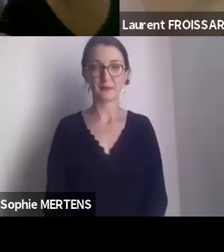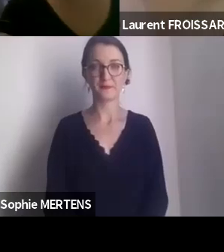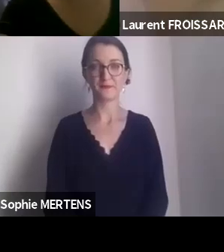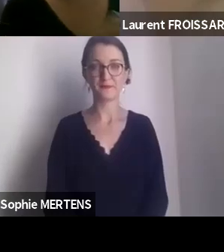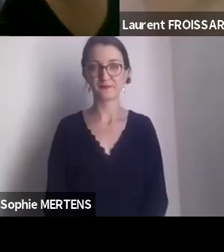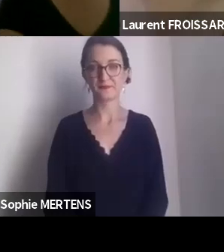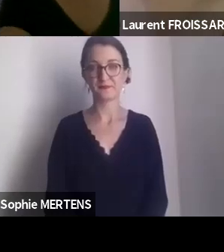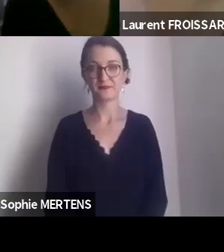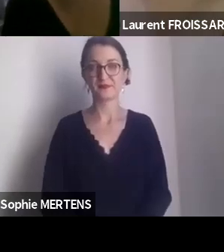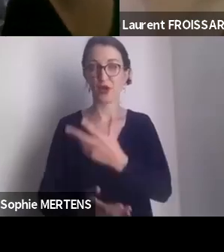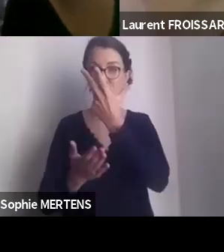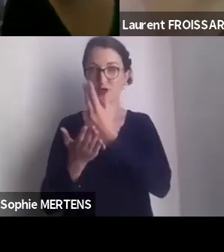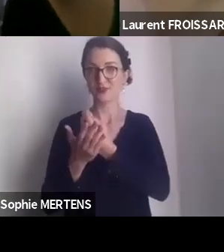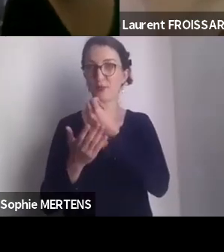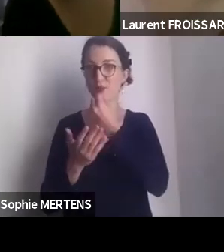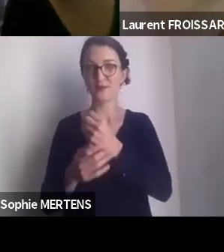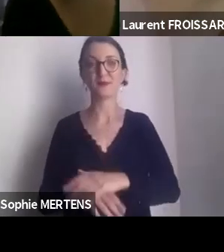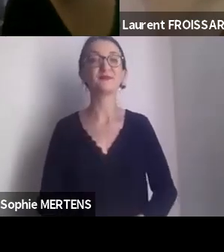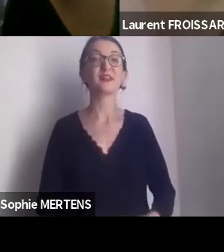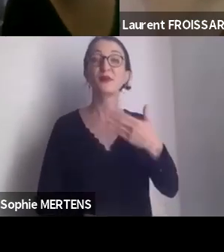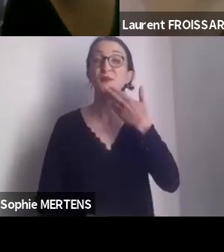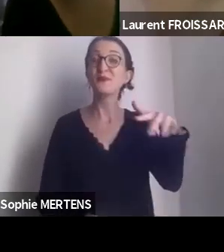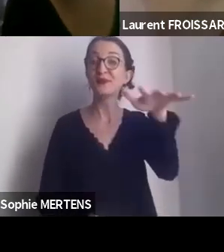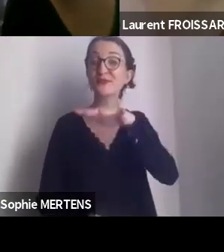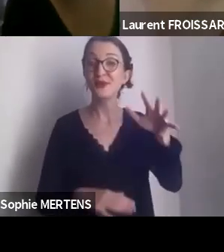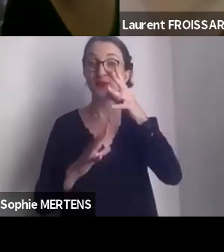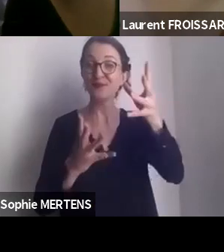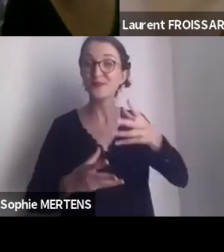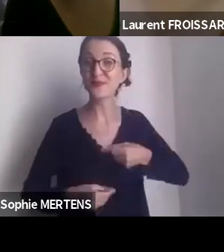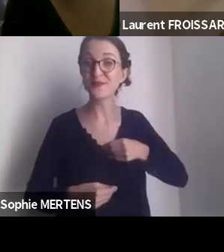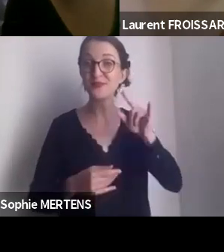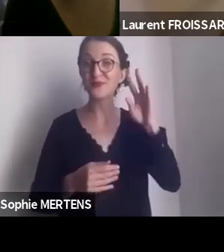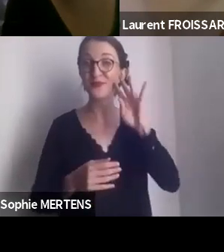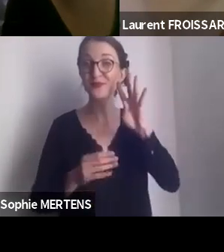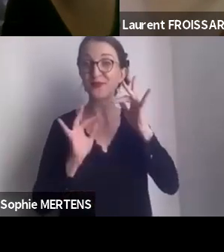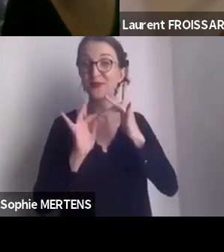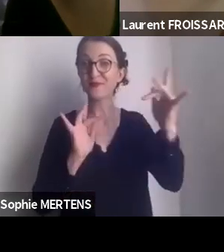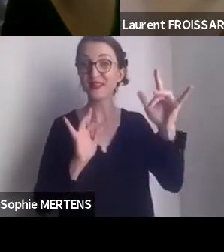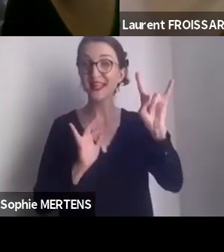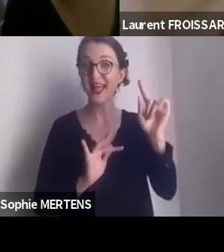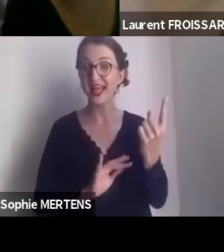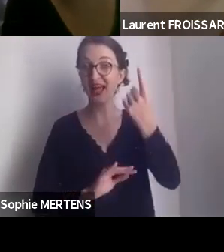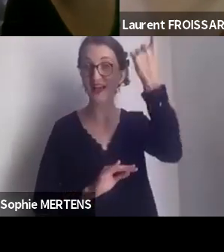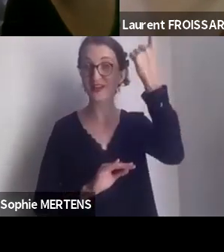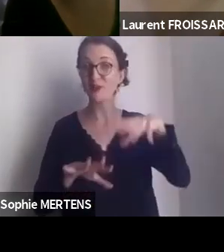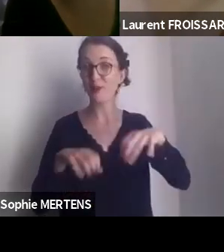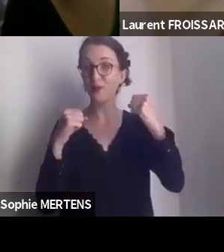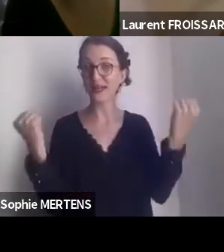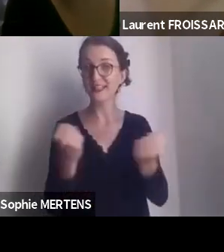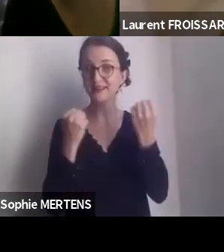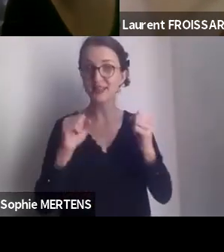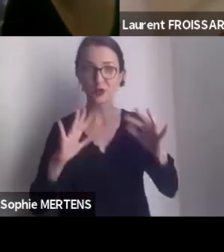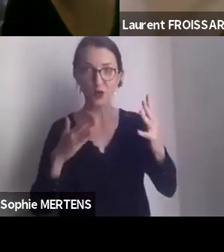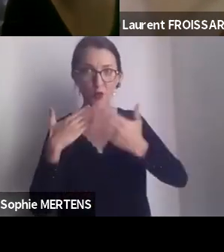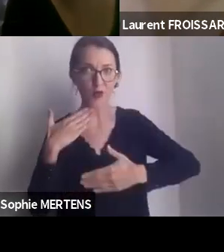Lance l'enregistrement, super. Bonjour à tous, bienvenue pour ce webinaire HUP, reprise d'activité, quelles clés pour redémarrer. Je suis Pauline Arnoux-Blanchard,